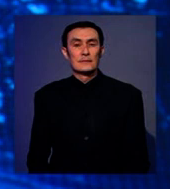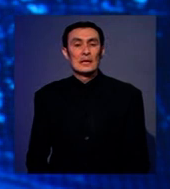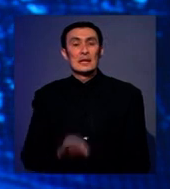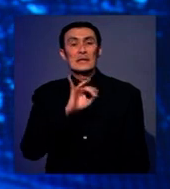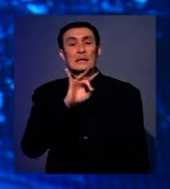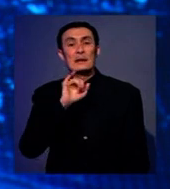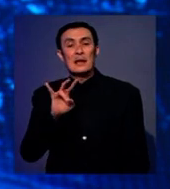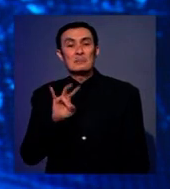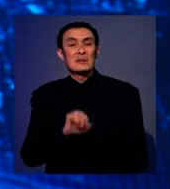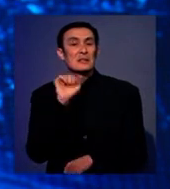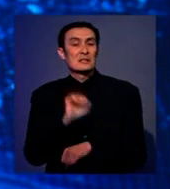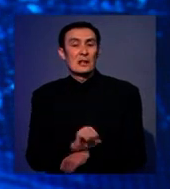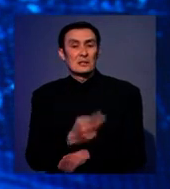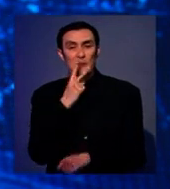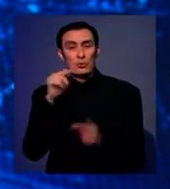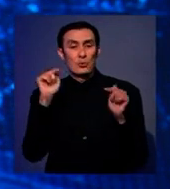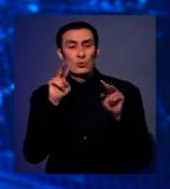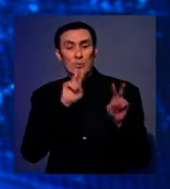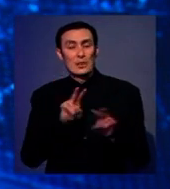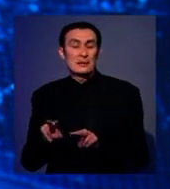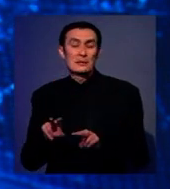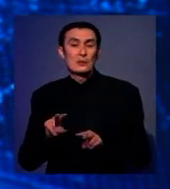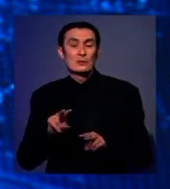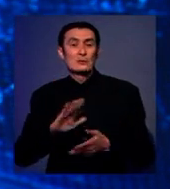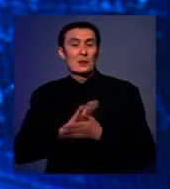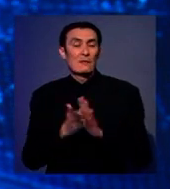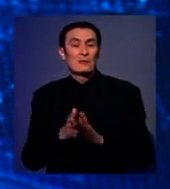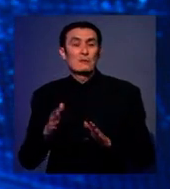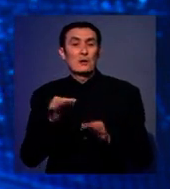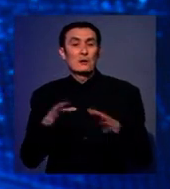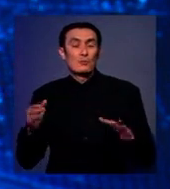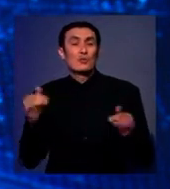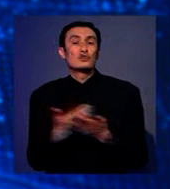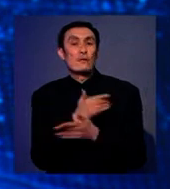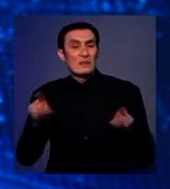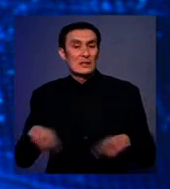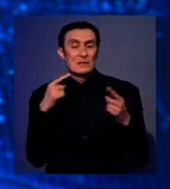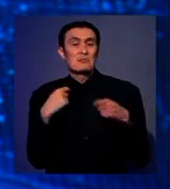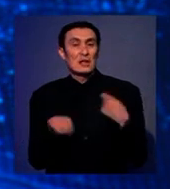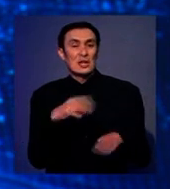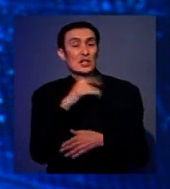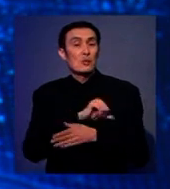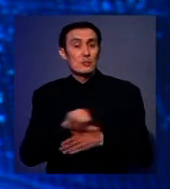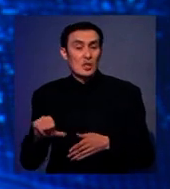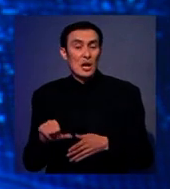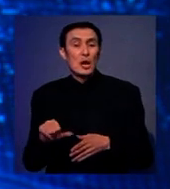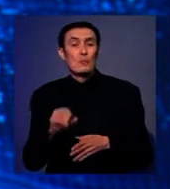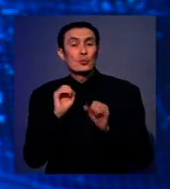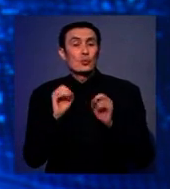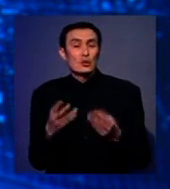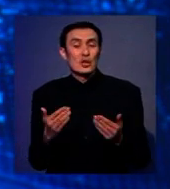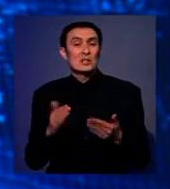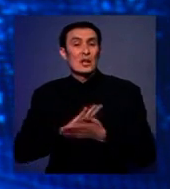Иран перестал соблюдать условия ядерной сделки. Теперь страна может возобновить работы по обогащению урана и продаже его за границу. Под